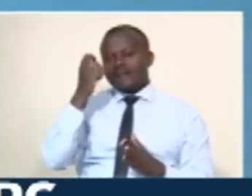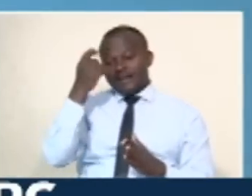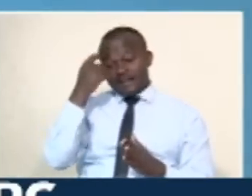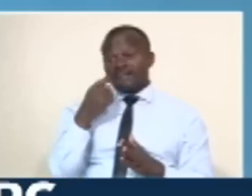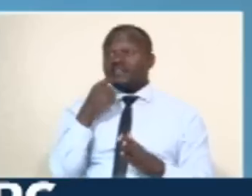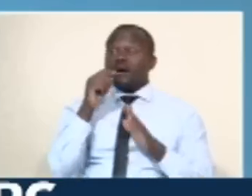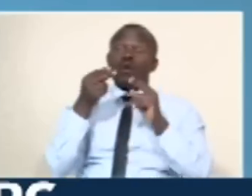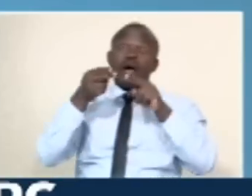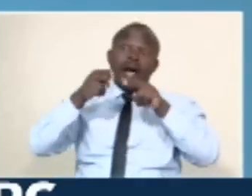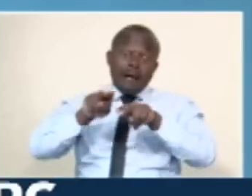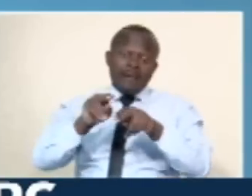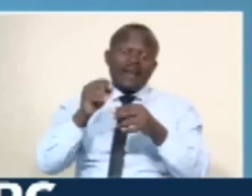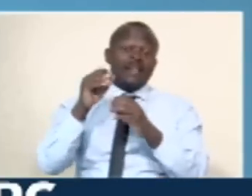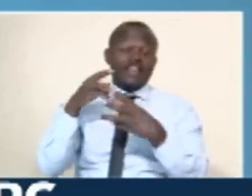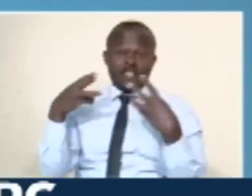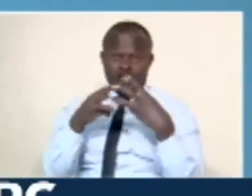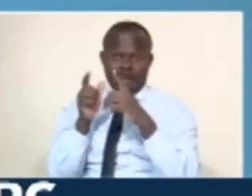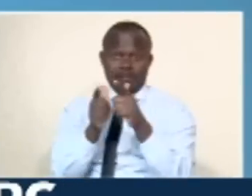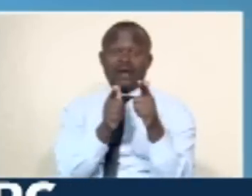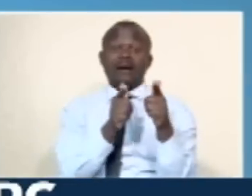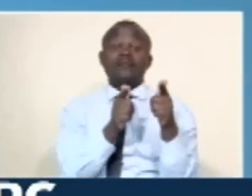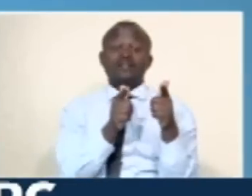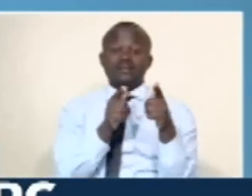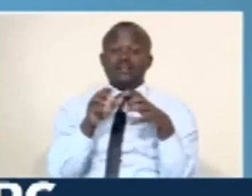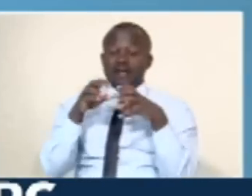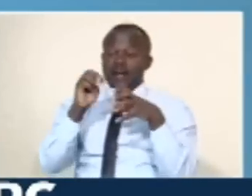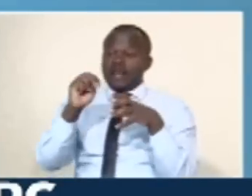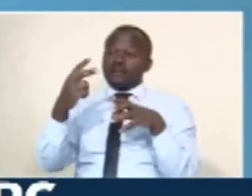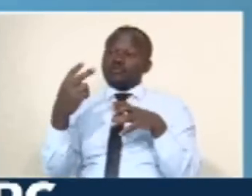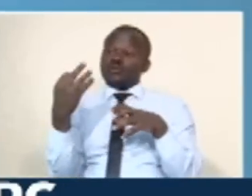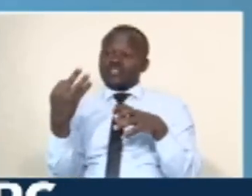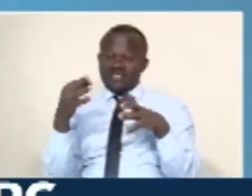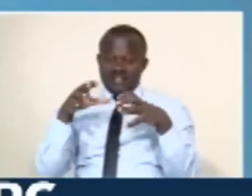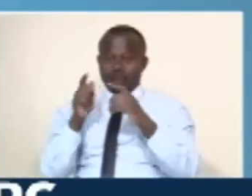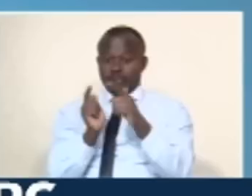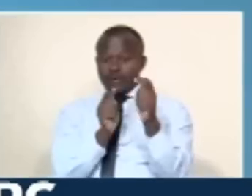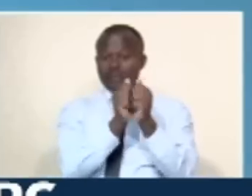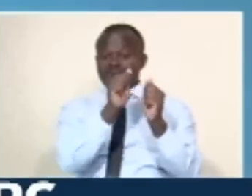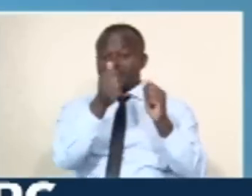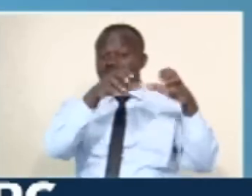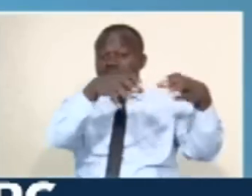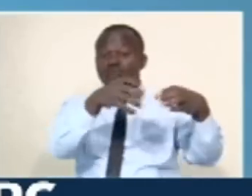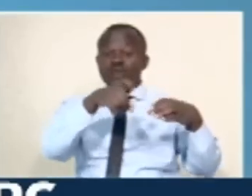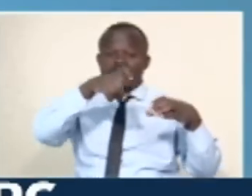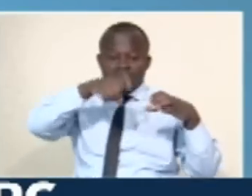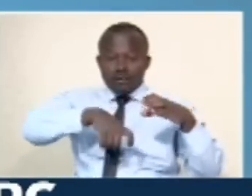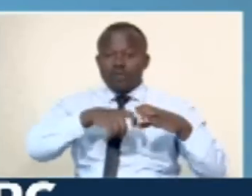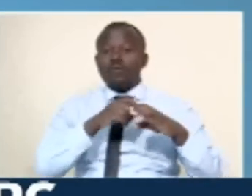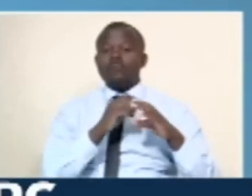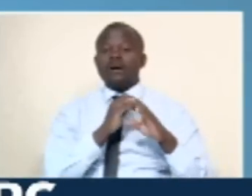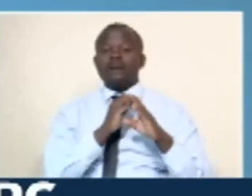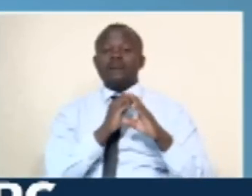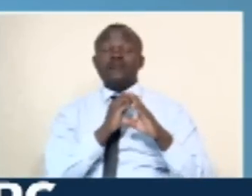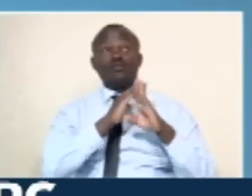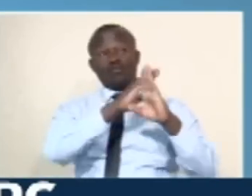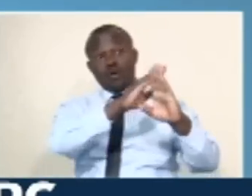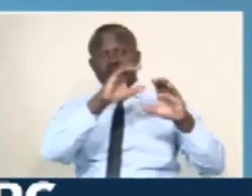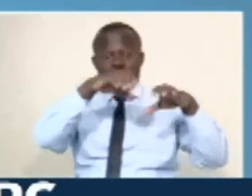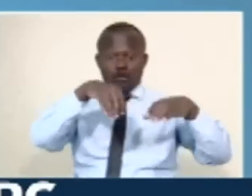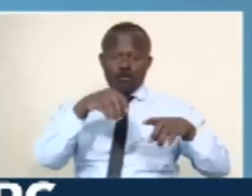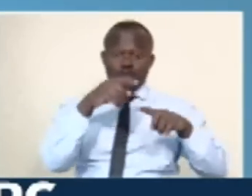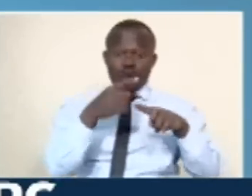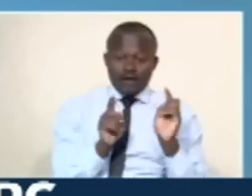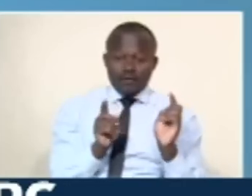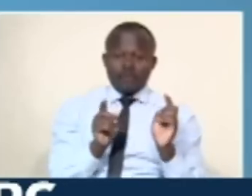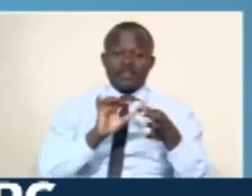ko habereye intambara, nta ubihakana M23 yaharwaniye n'indi mitwe igomba kurwanya na Kongo, kurwanywa na Kongo, ariko